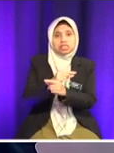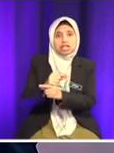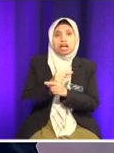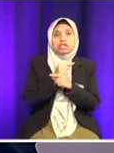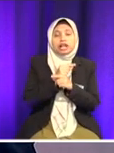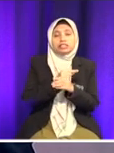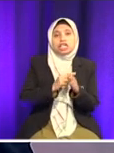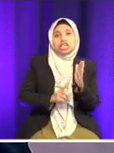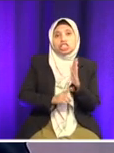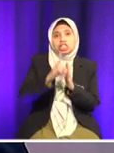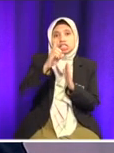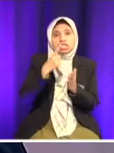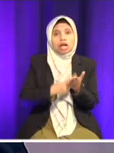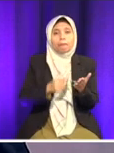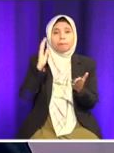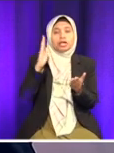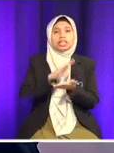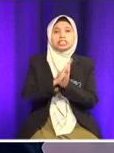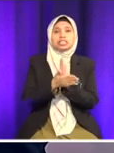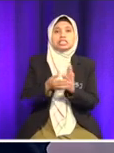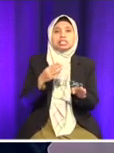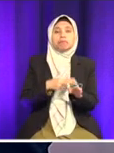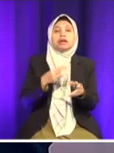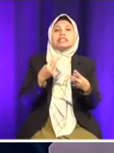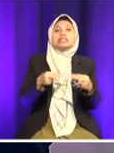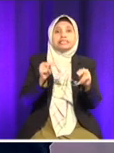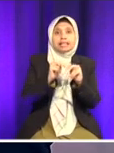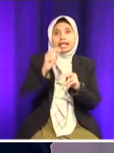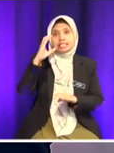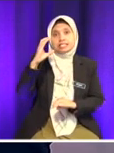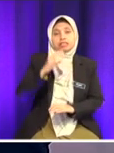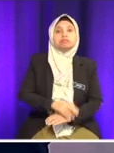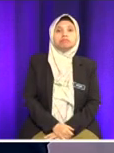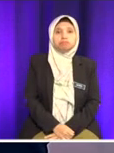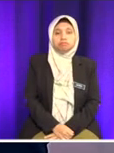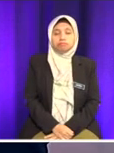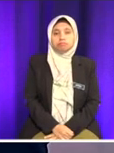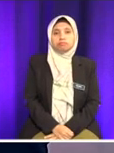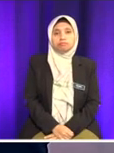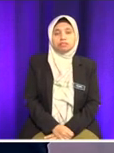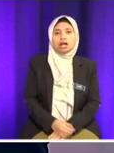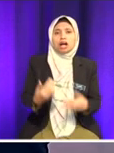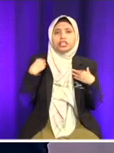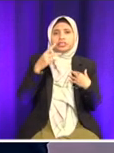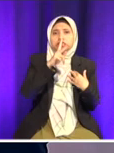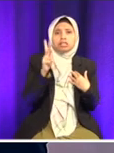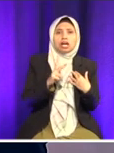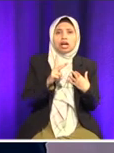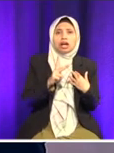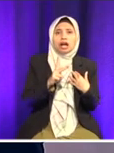apa ya akan berlaku kepada nilai si kalau kita tidak semakin tinggi Adakah